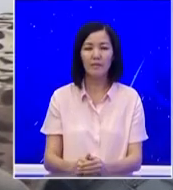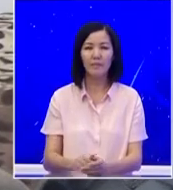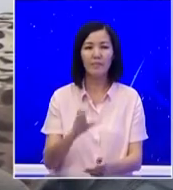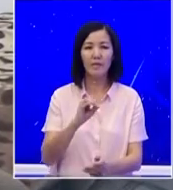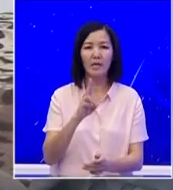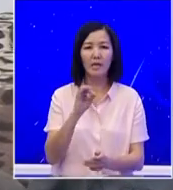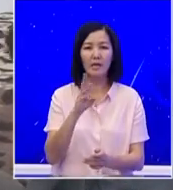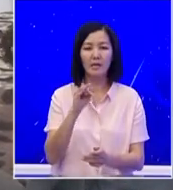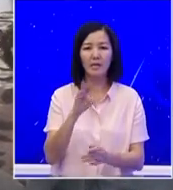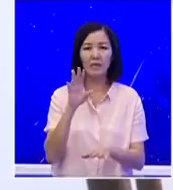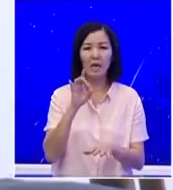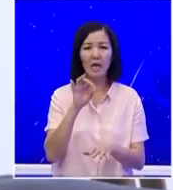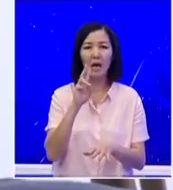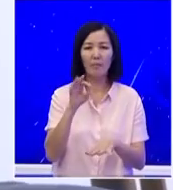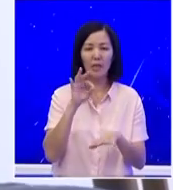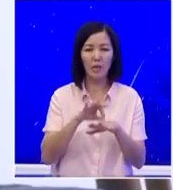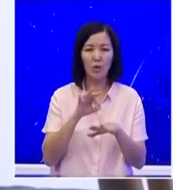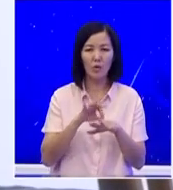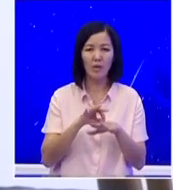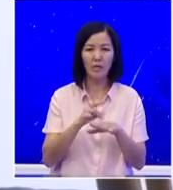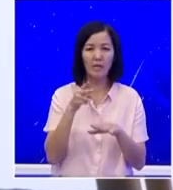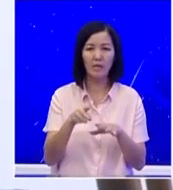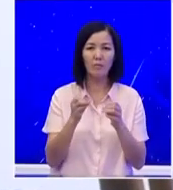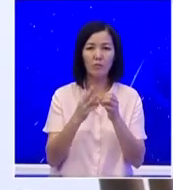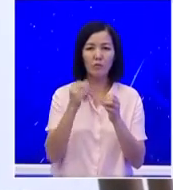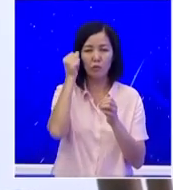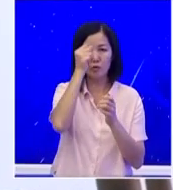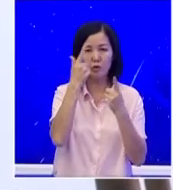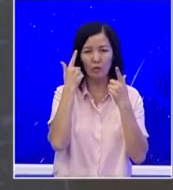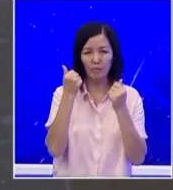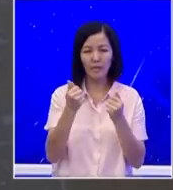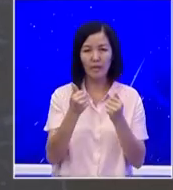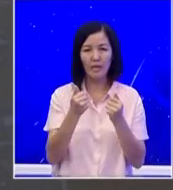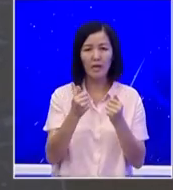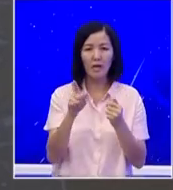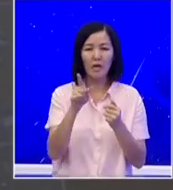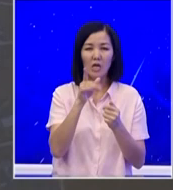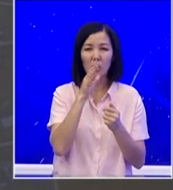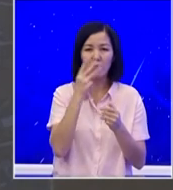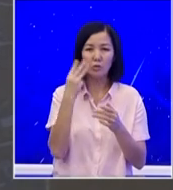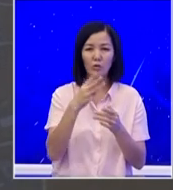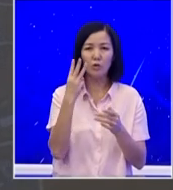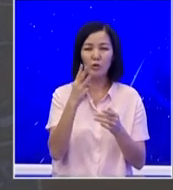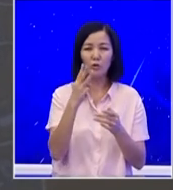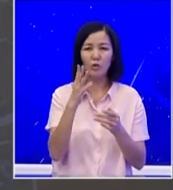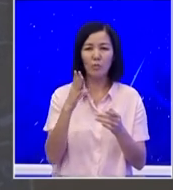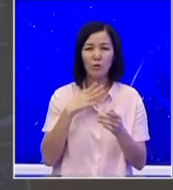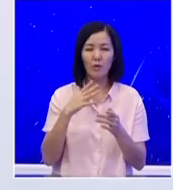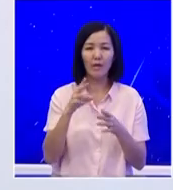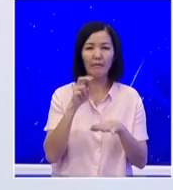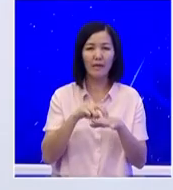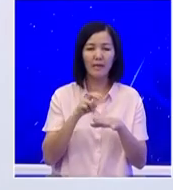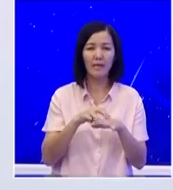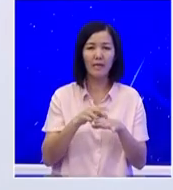Екатерина Середина қатерлі ісікке шалдыққан. Мұны ол 2013 жылы біліпті. Ол кезде жасы 33-те болған. Дәрігерлер бірден